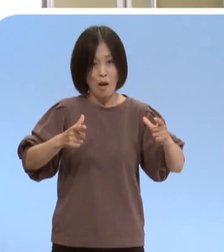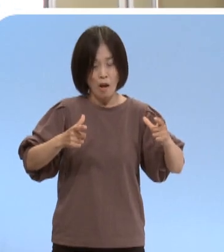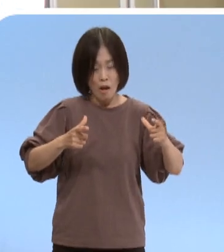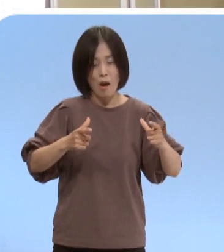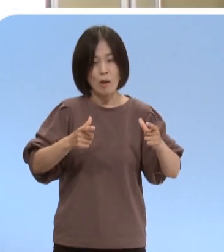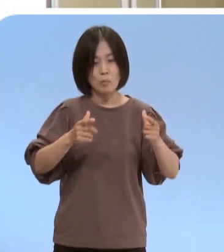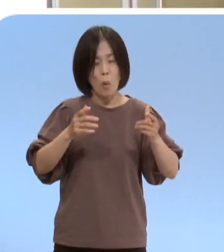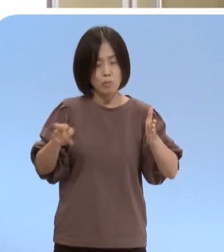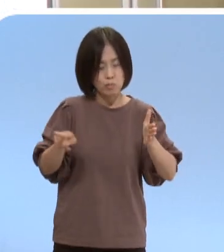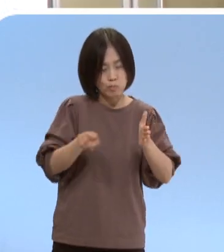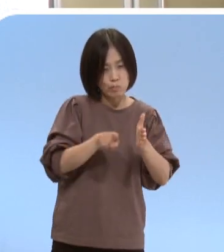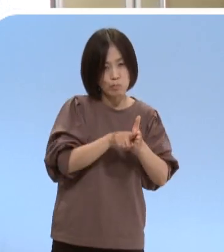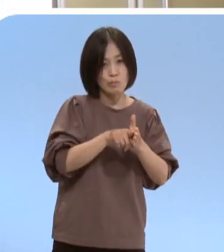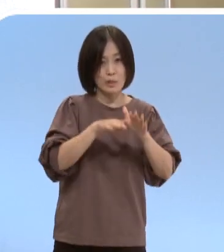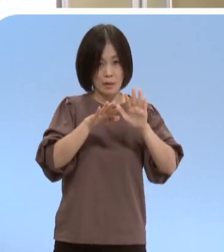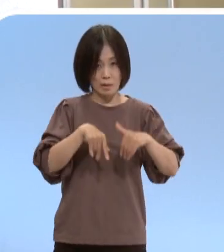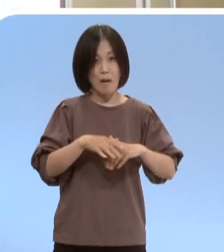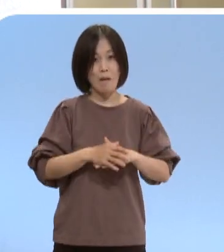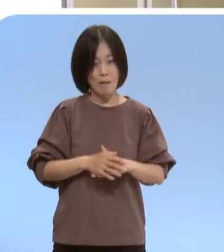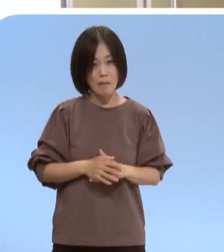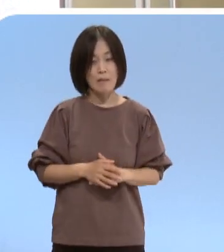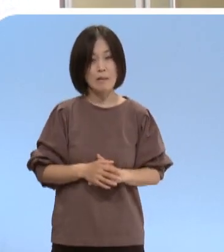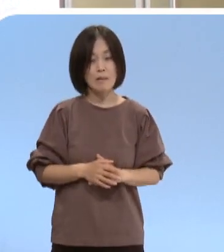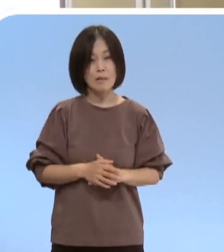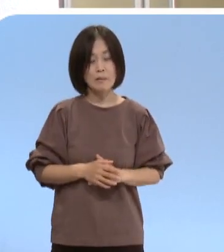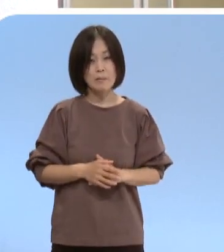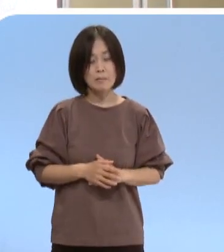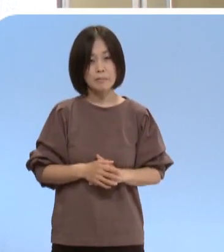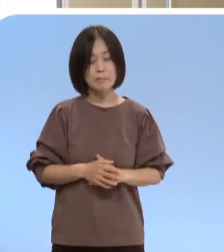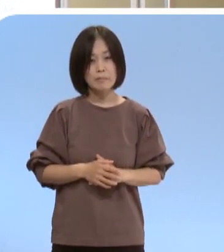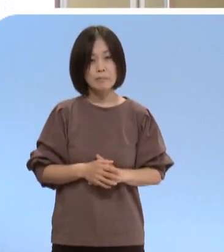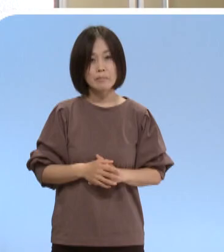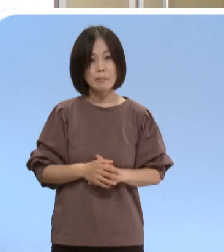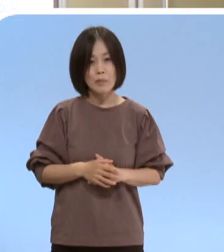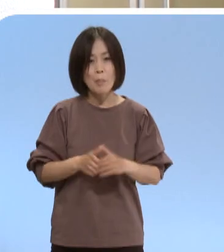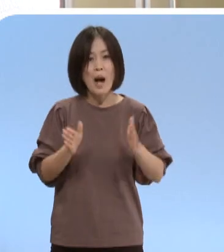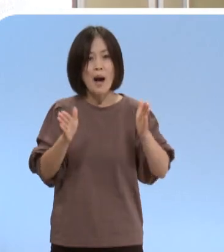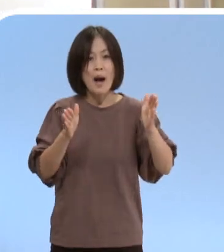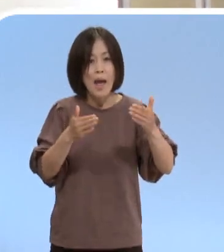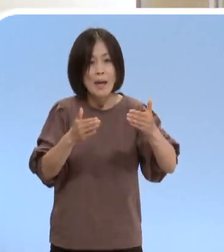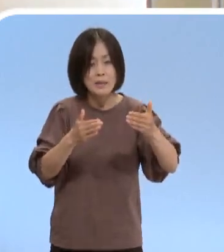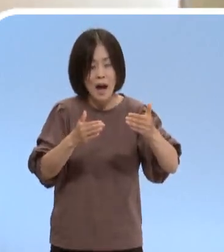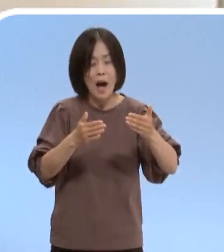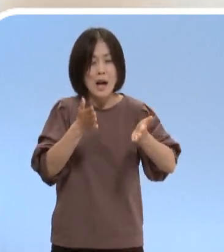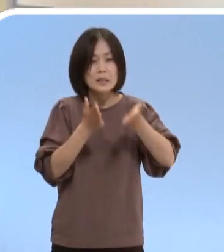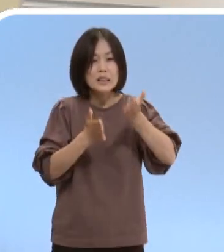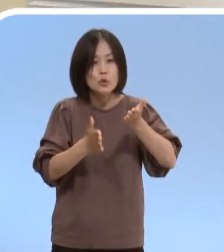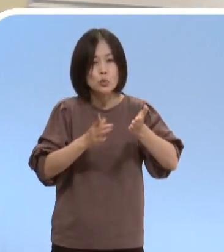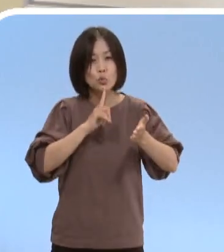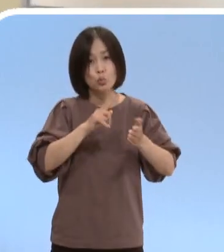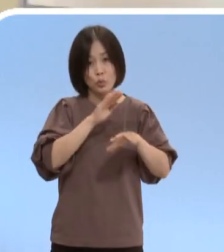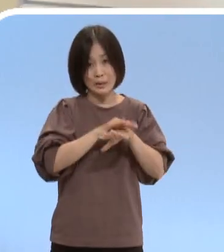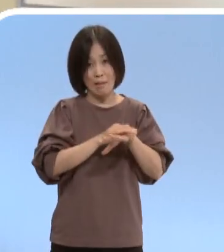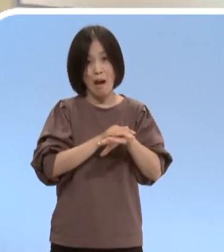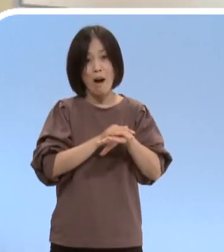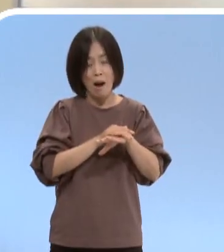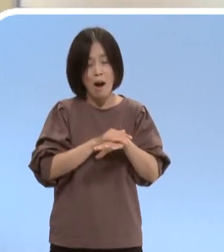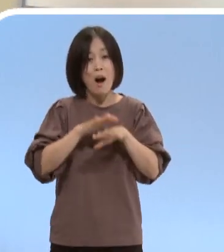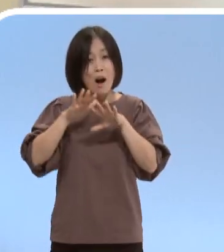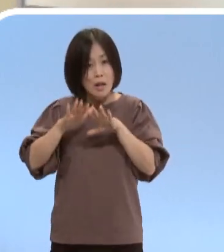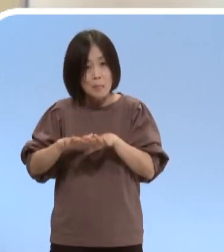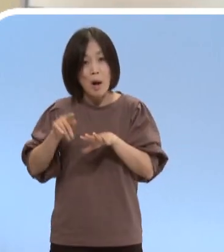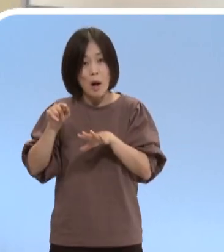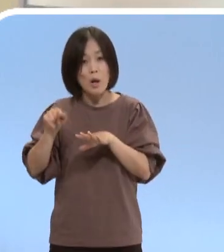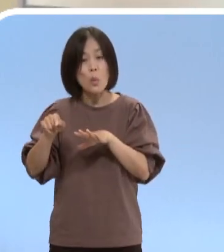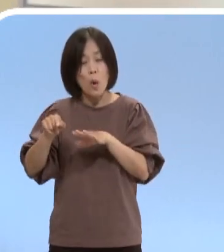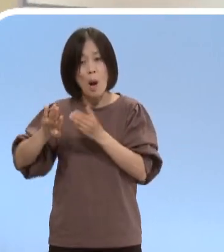交配をしていくっていうのをずっと続けていってた人で、そうなんです。それを閉鎖育種って言うんですけど、今は